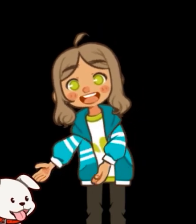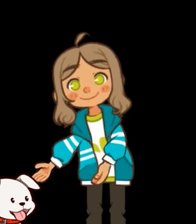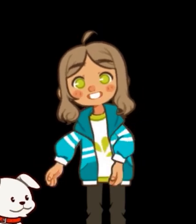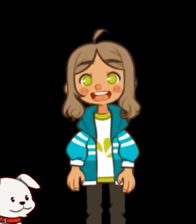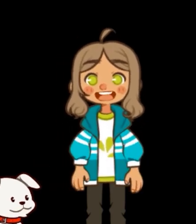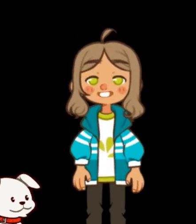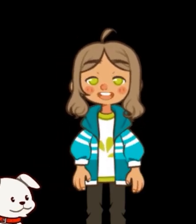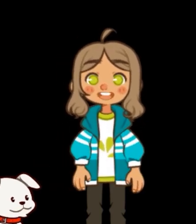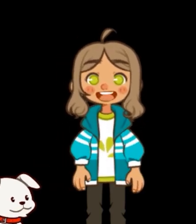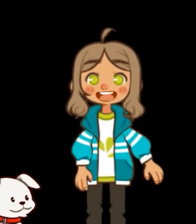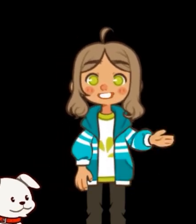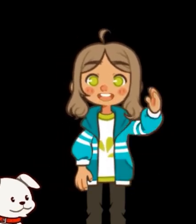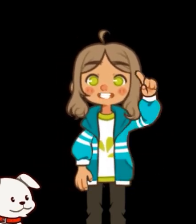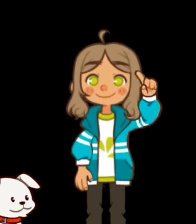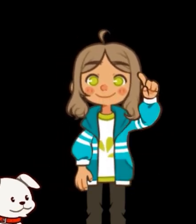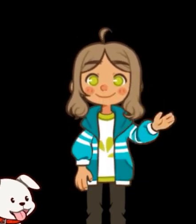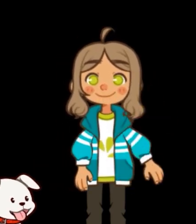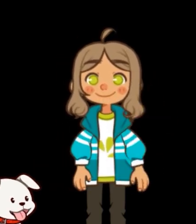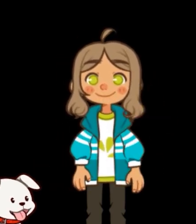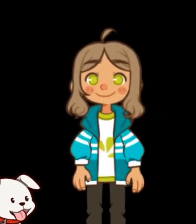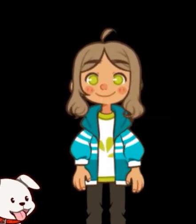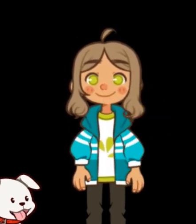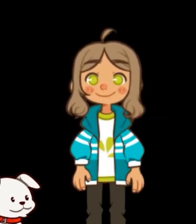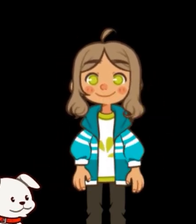ella ens mira i ens fa posar seny.